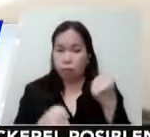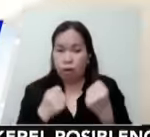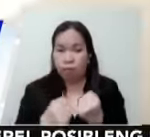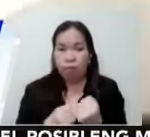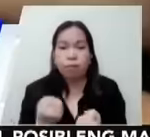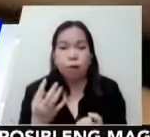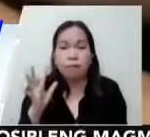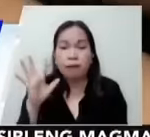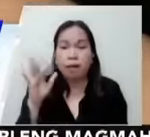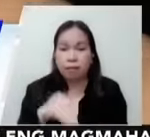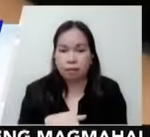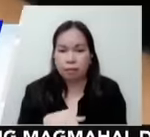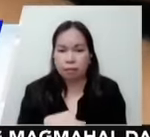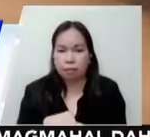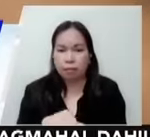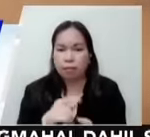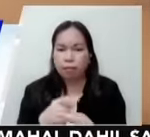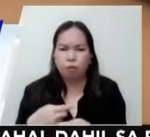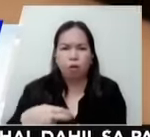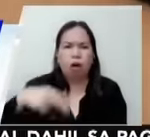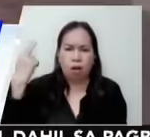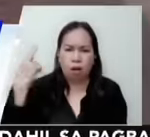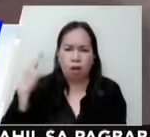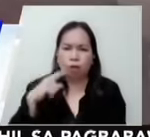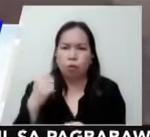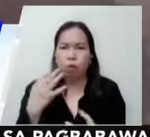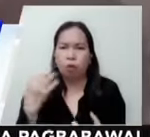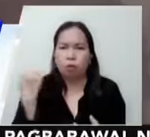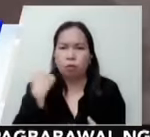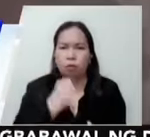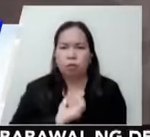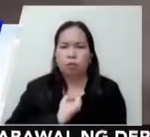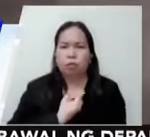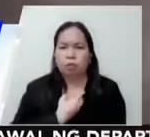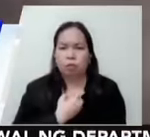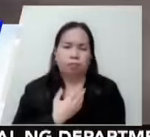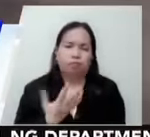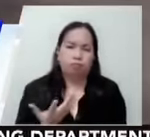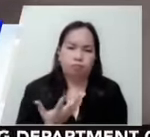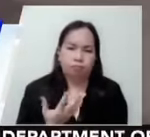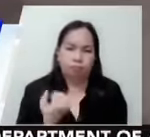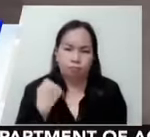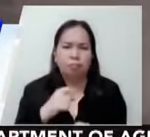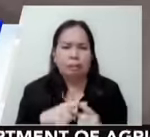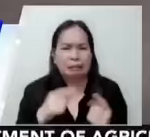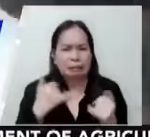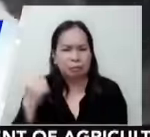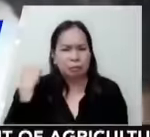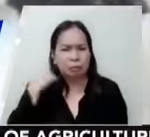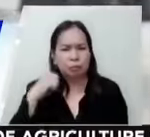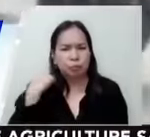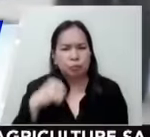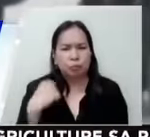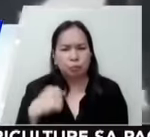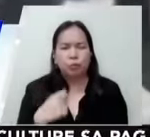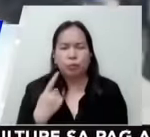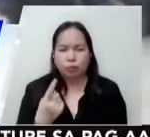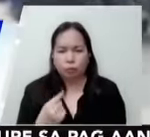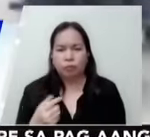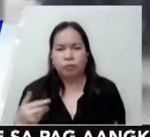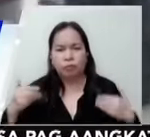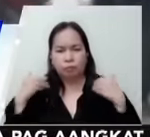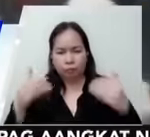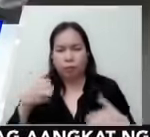sadyang pinataas para kabahan ang mga violator. Pero marami pa rin lumalabag, kaya muling itinulak ng MMDA ang